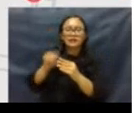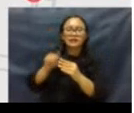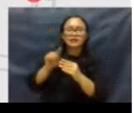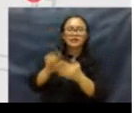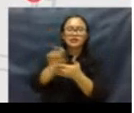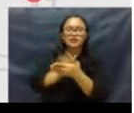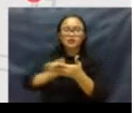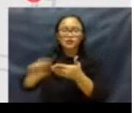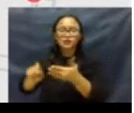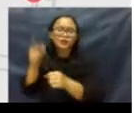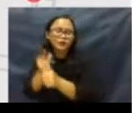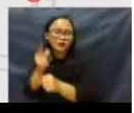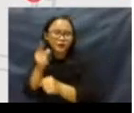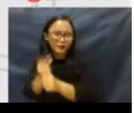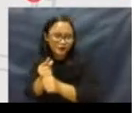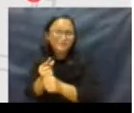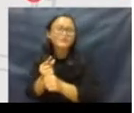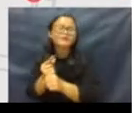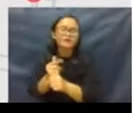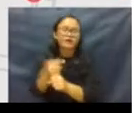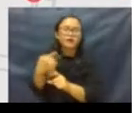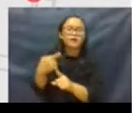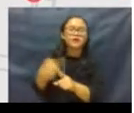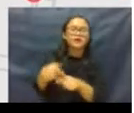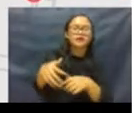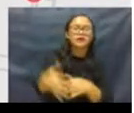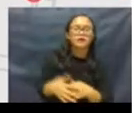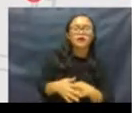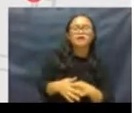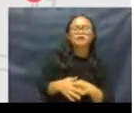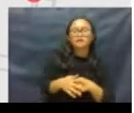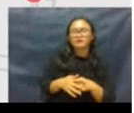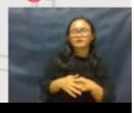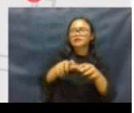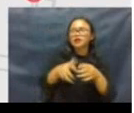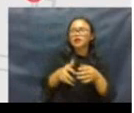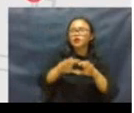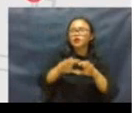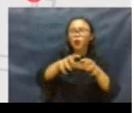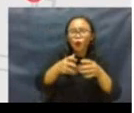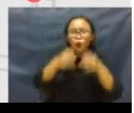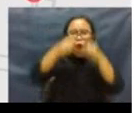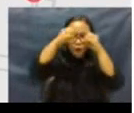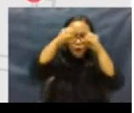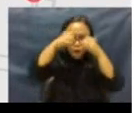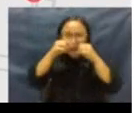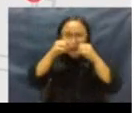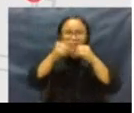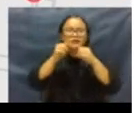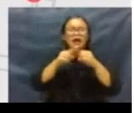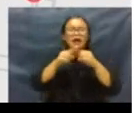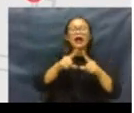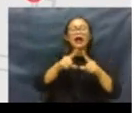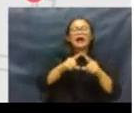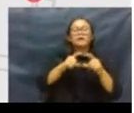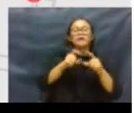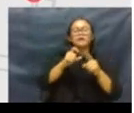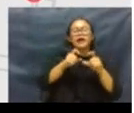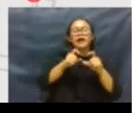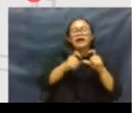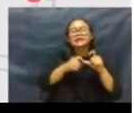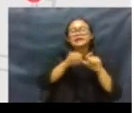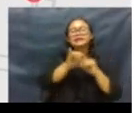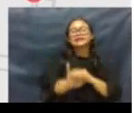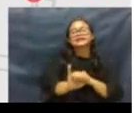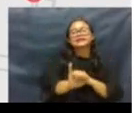t.me/School of Teachers, narasumber Google Workspace for Education untuk APSI atau APSI, Asosiasi Pengawas Sekolah